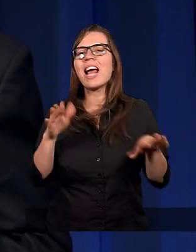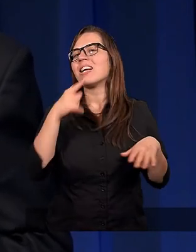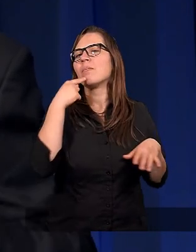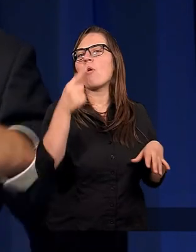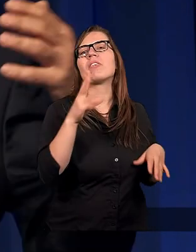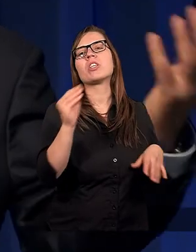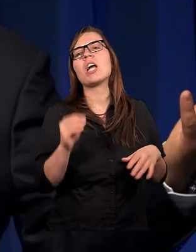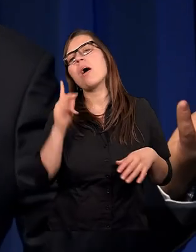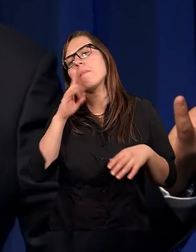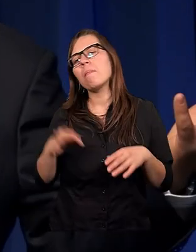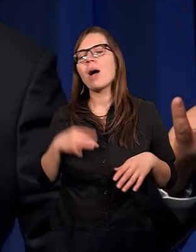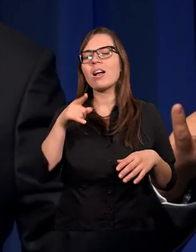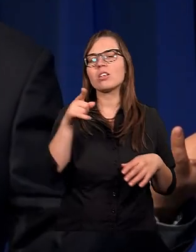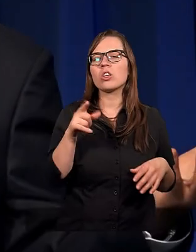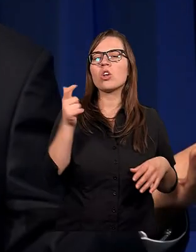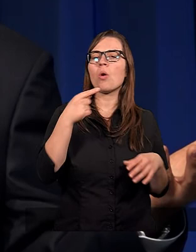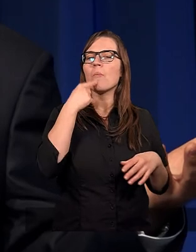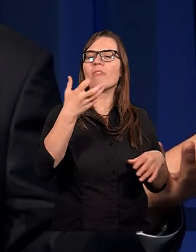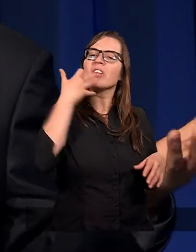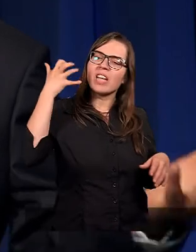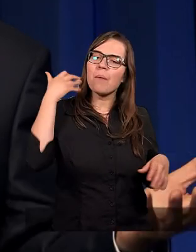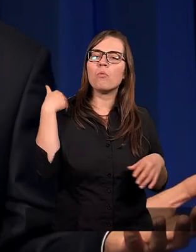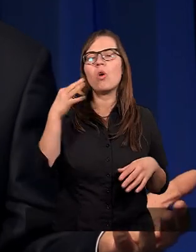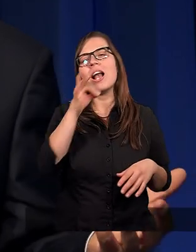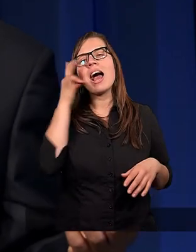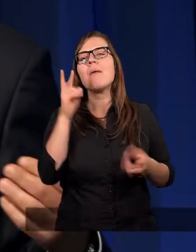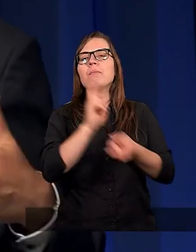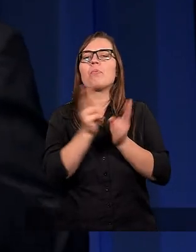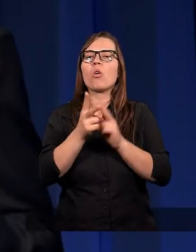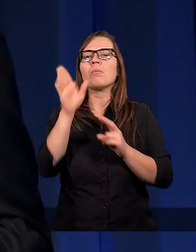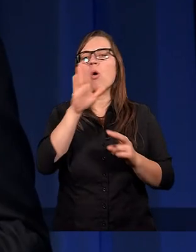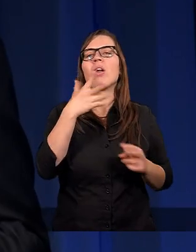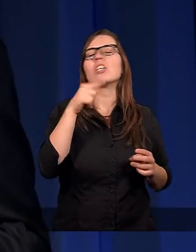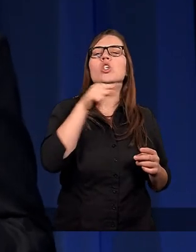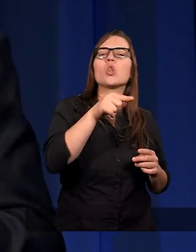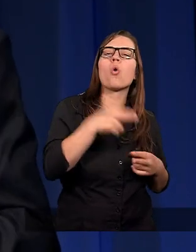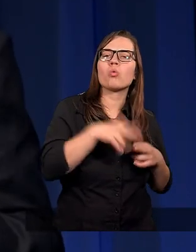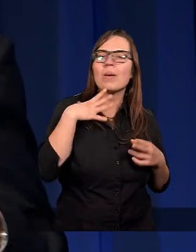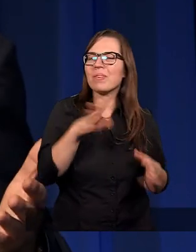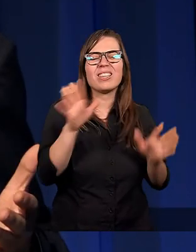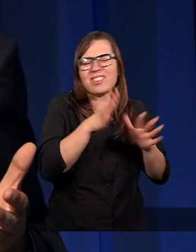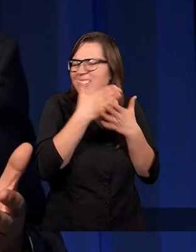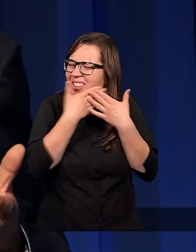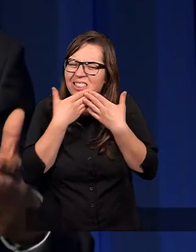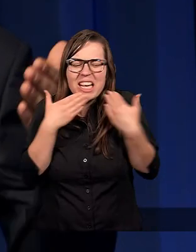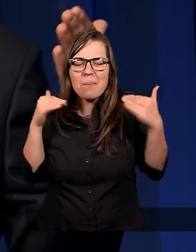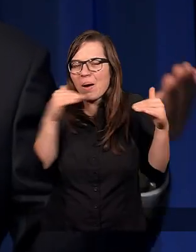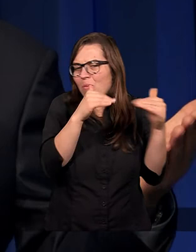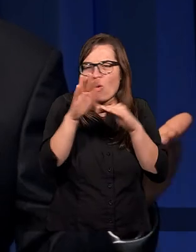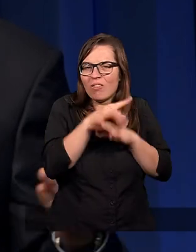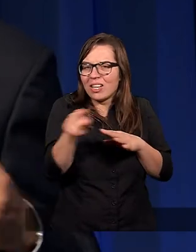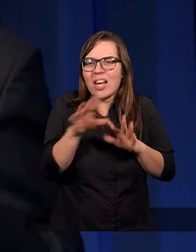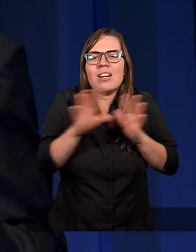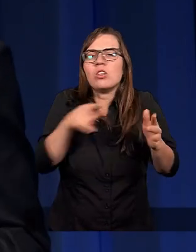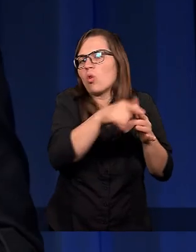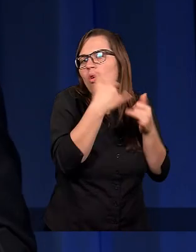że tamto, co powiedziałem wcześniej, było lepszym spotkaniem z Bogiem niż to w dwie, trzy osoby. Tu nie ma co porównywać. To jest